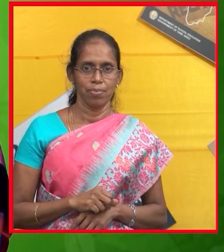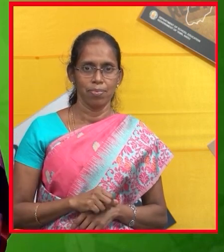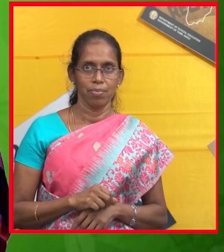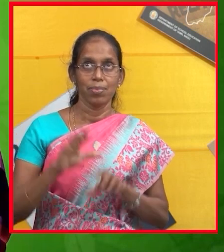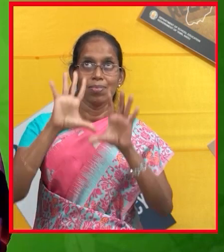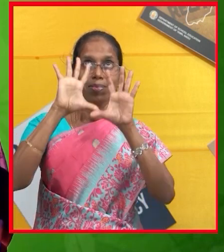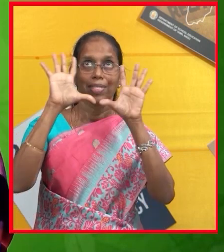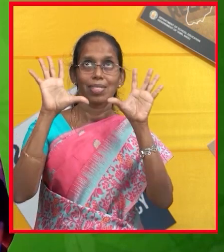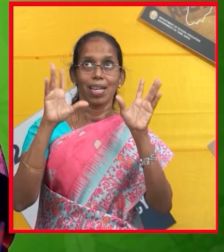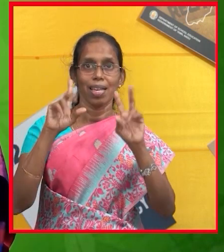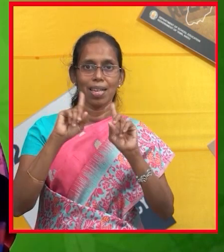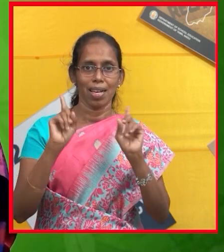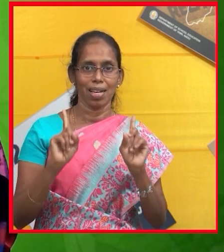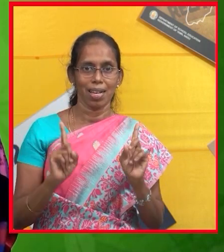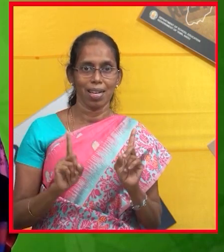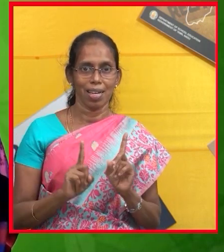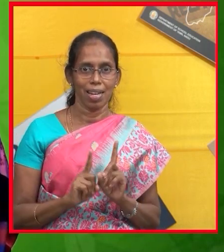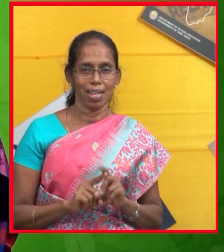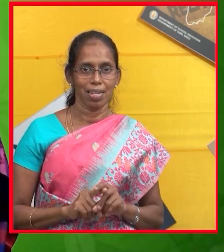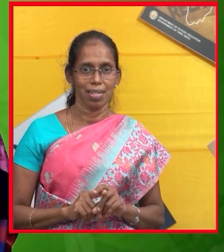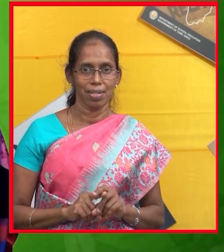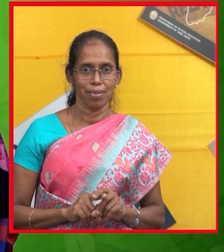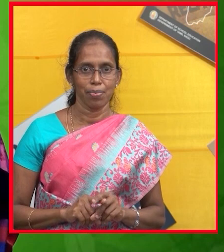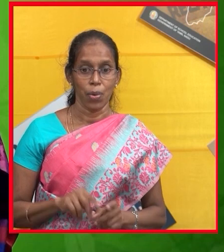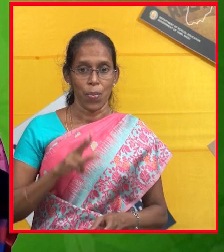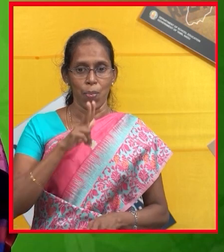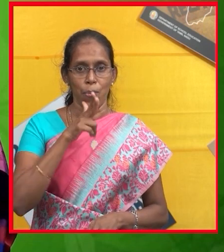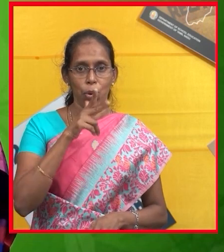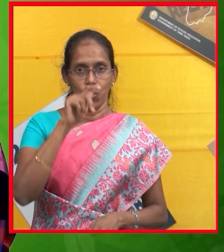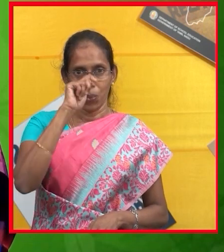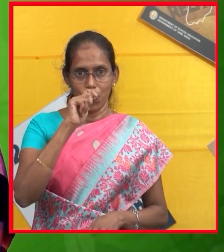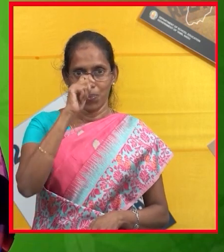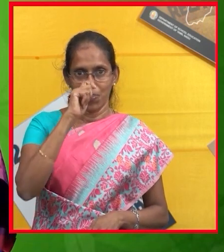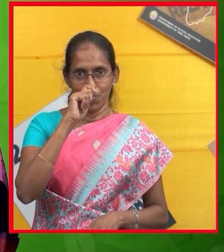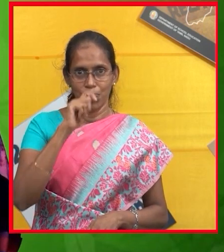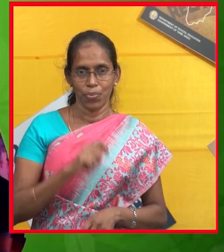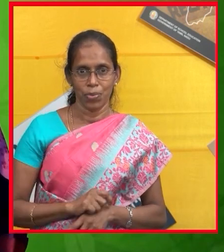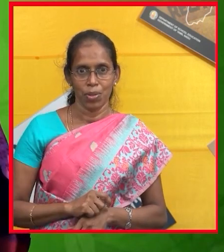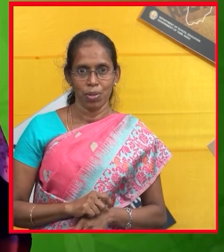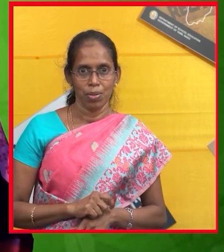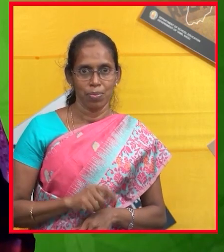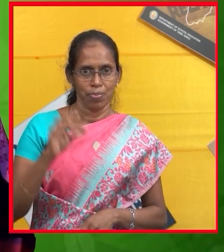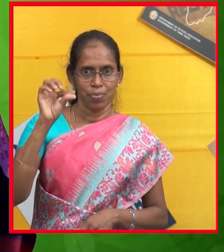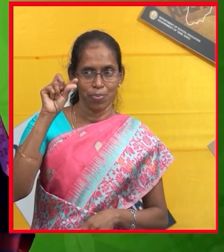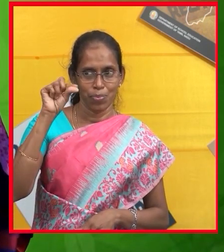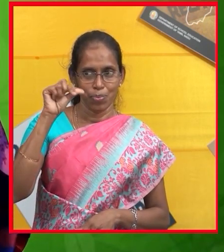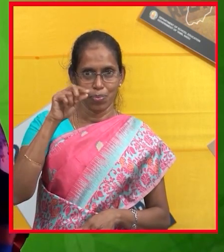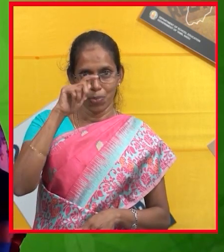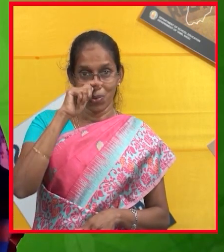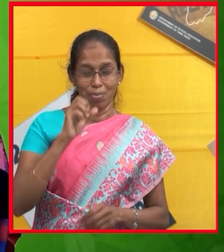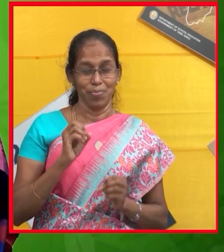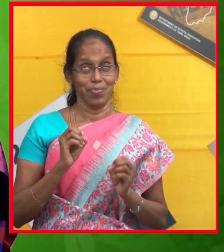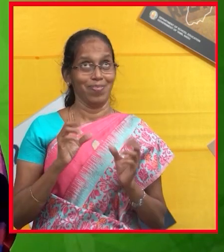அந்த ஸ்கை என்ன கலரில் இருக்குதுன்னு சொல்கிறாங்க பாருங்கள் அவங்க. ப்ளூ கலரில் இருக்குது. அதை பார்க்குறதுக்கே